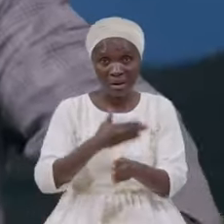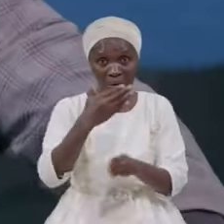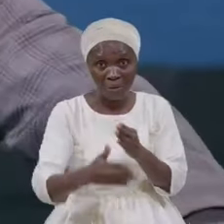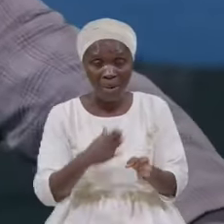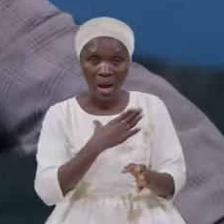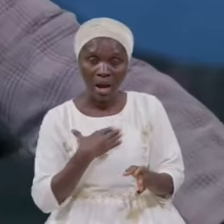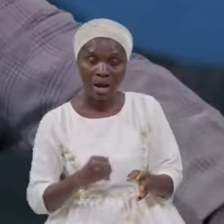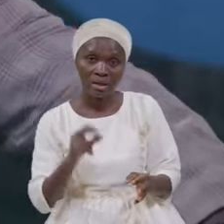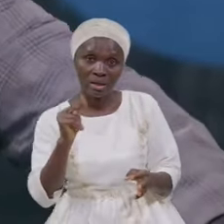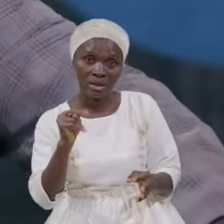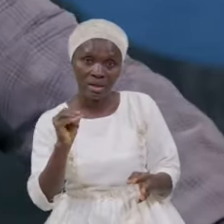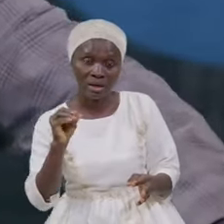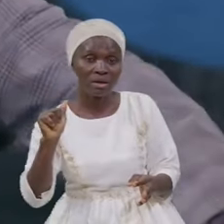dit.